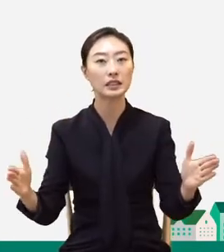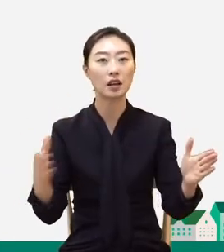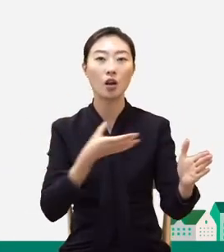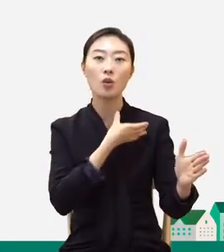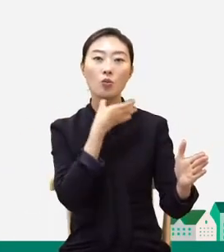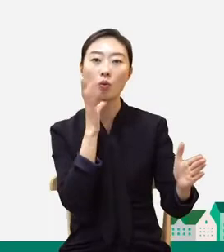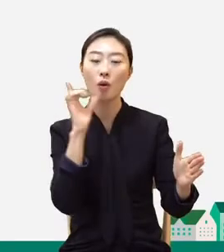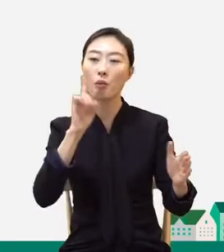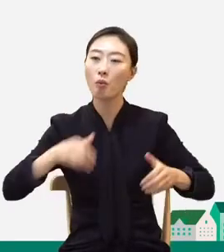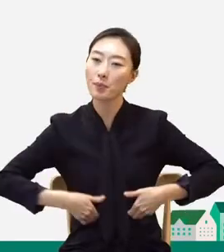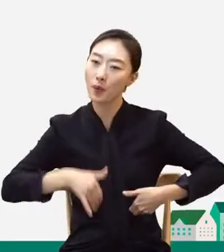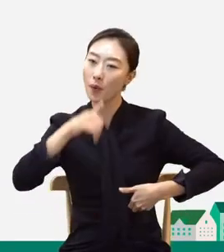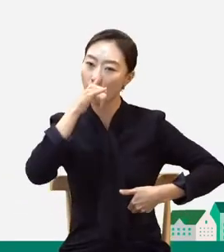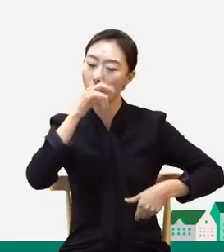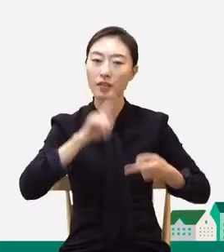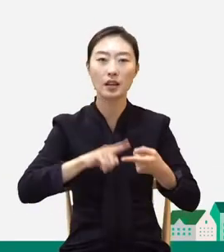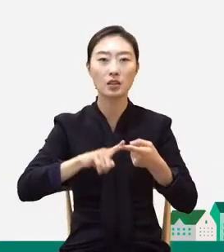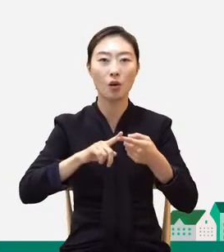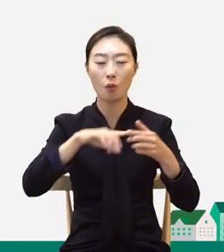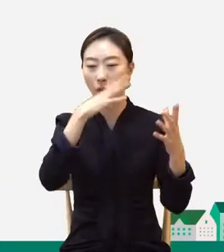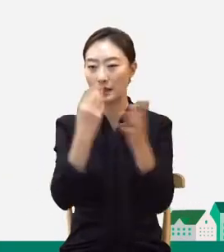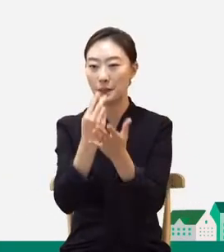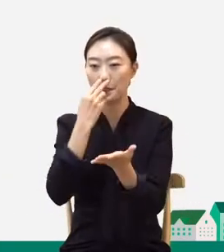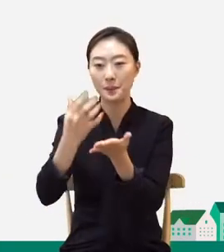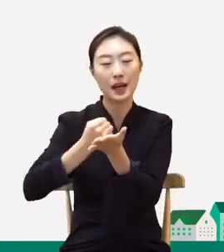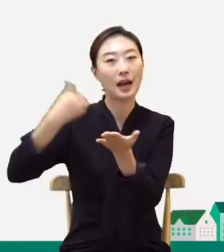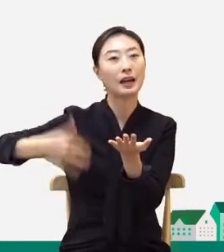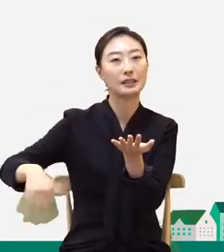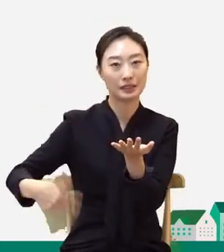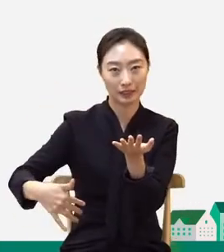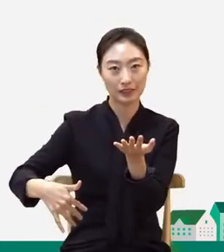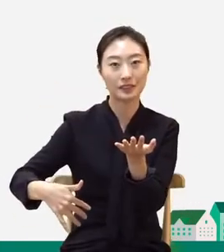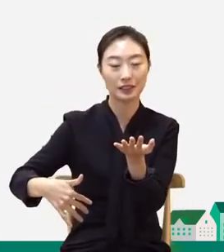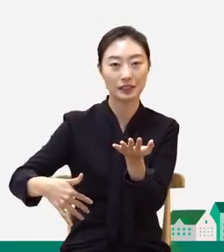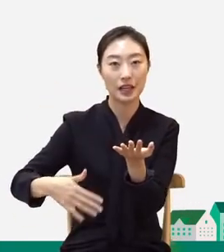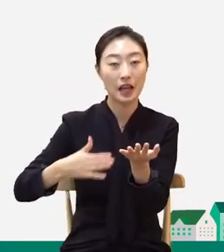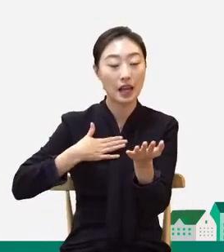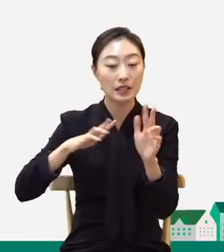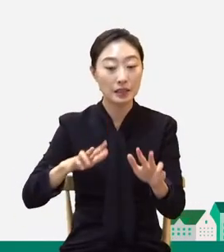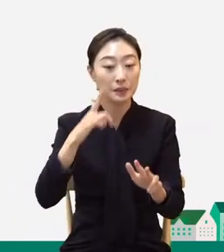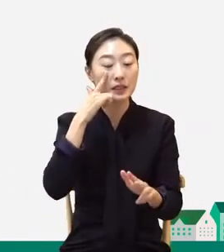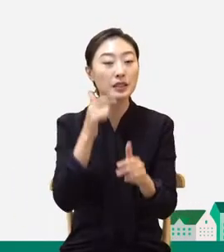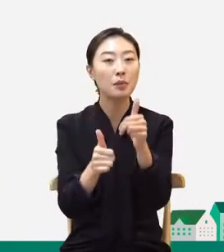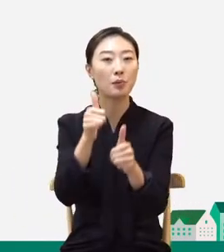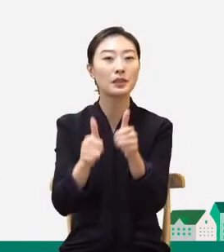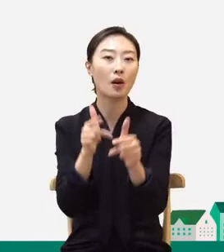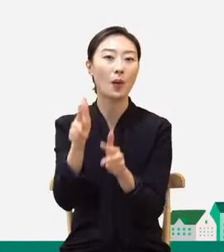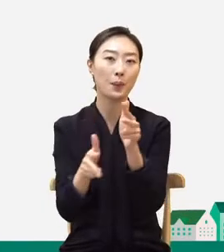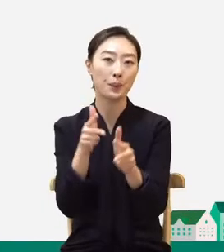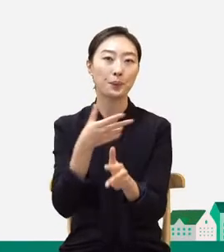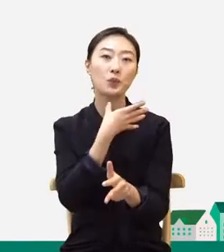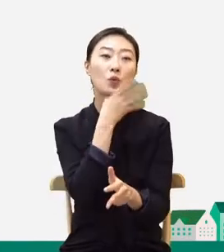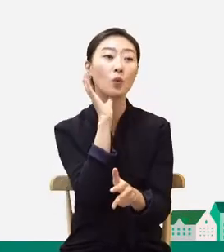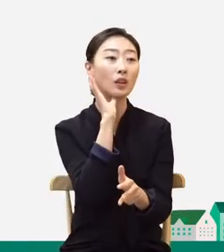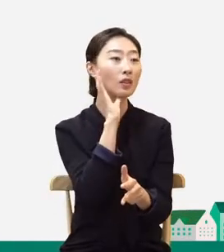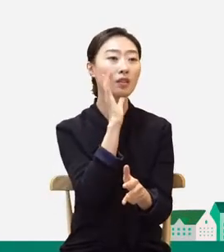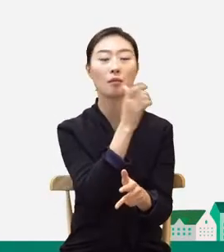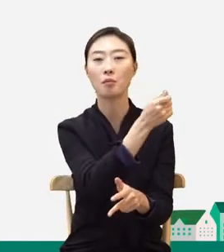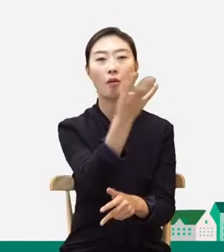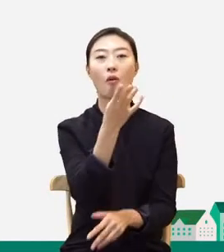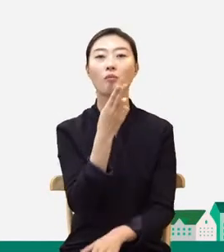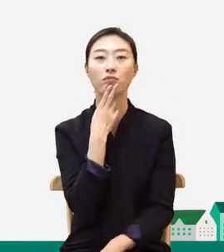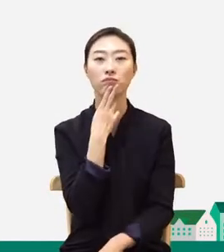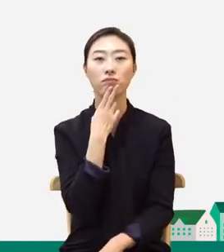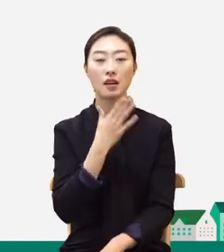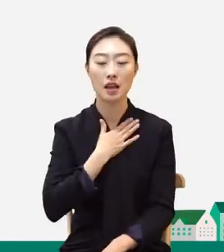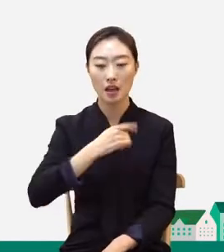필요가 더 있는지 지금 알 수가 없었고 저희가 그 뭐 시범사업, 노인 같은 경우는 시범사업이 없었기 때문에 스스로